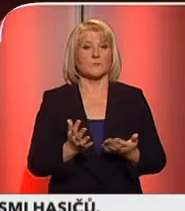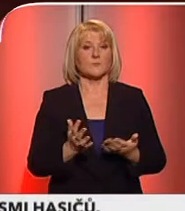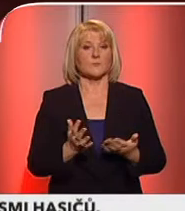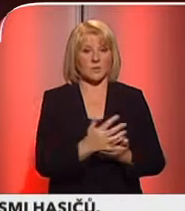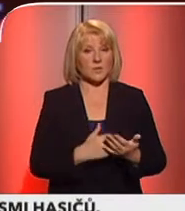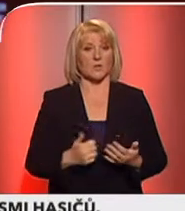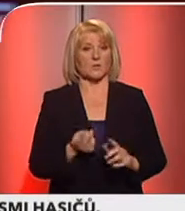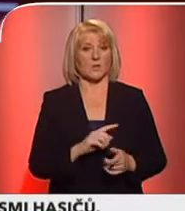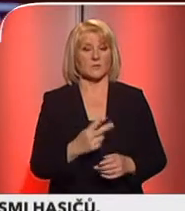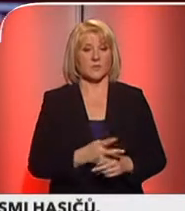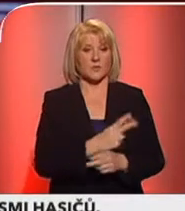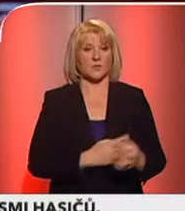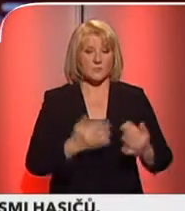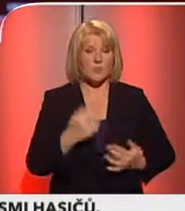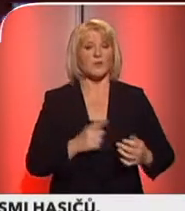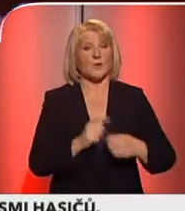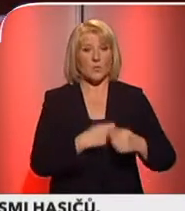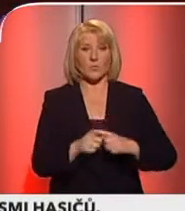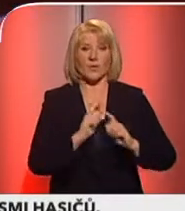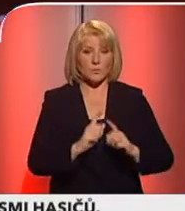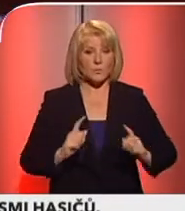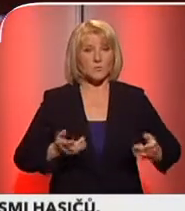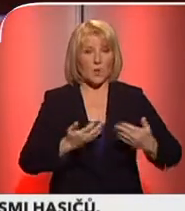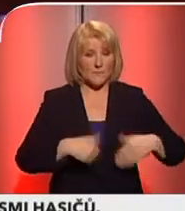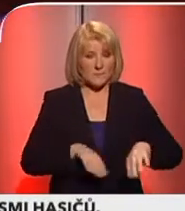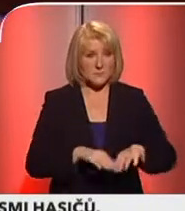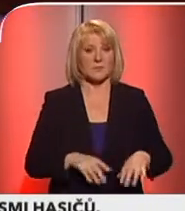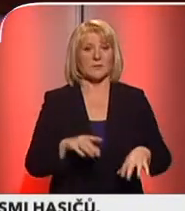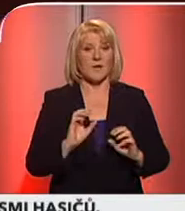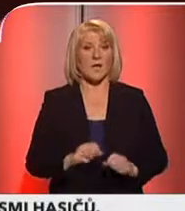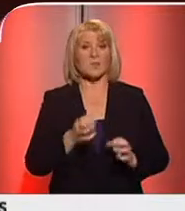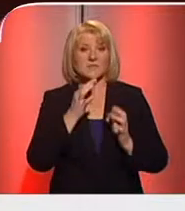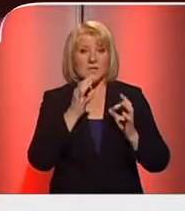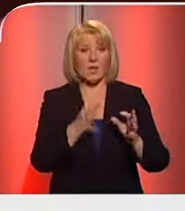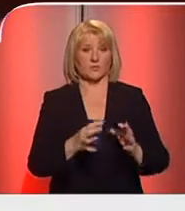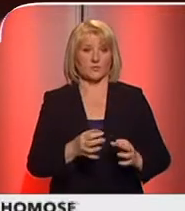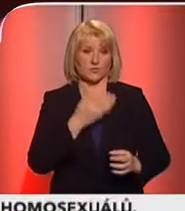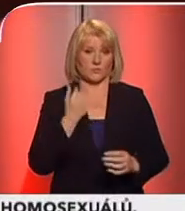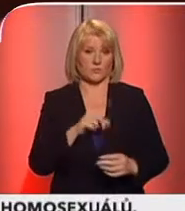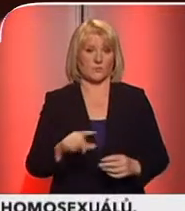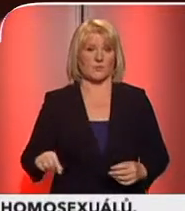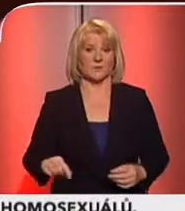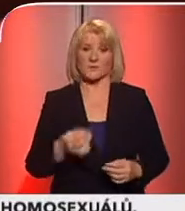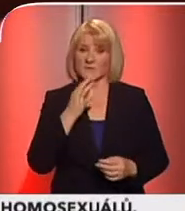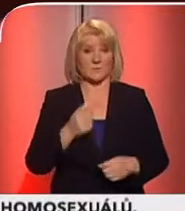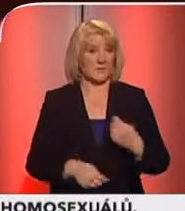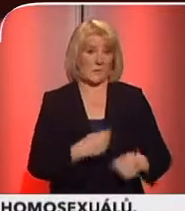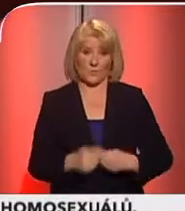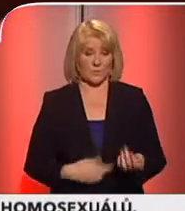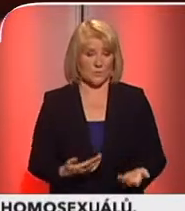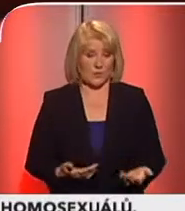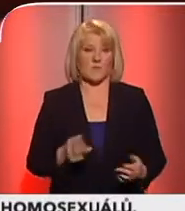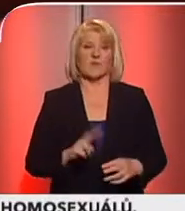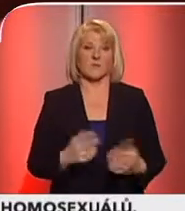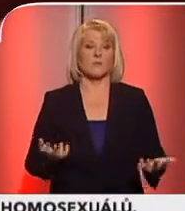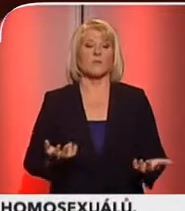stranu státního rozpočtu a dělat všechna opatření, která jsou možná, aby jsme zvylepšili tu bilanci České republiky. A pokud to neuděláme, no tak